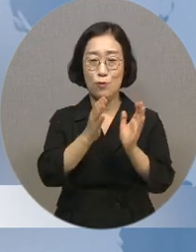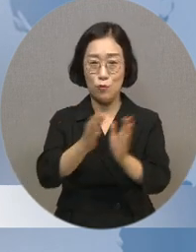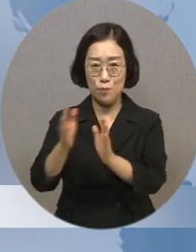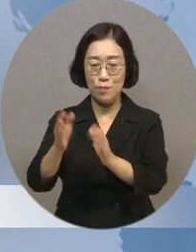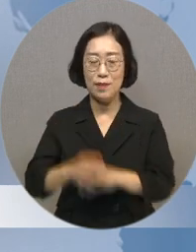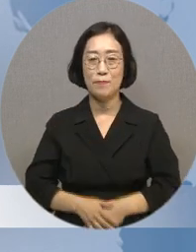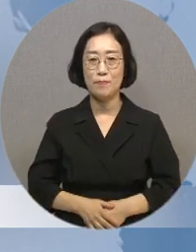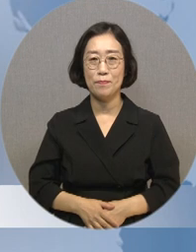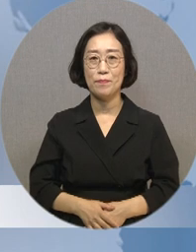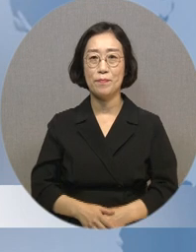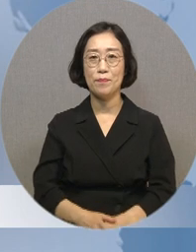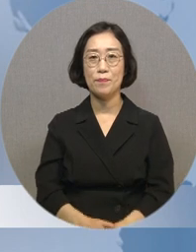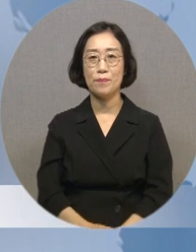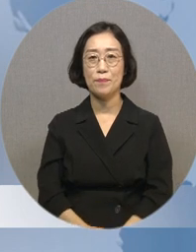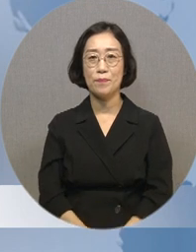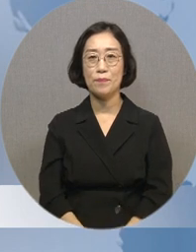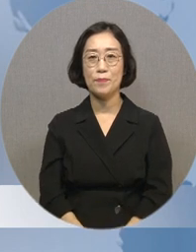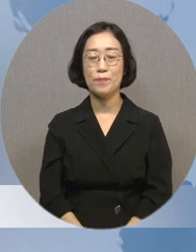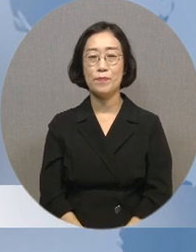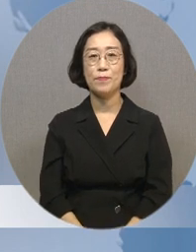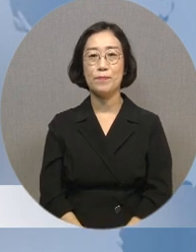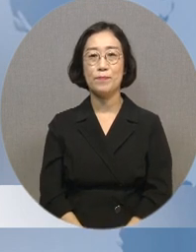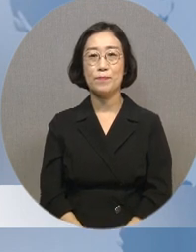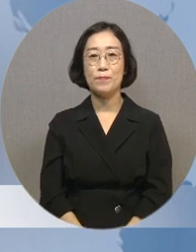시간이었는데요. 김재상 기자가 전합니다.